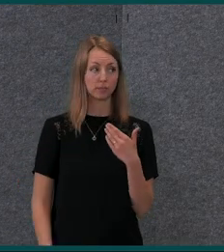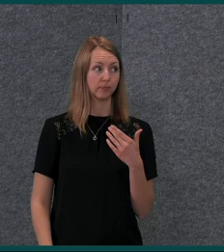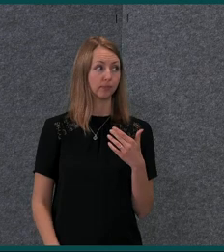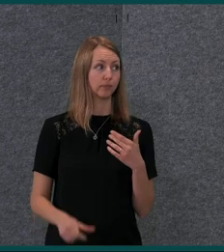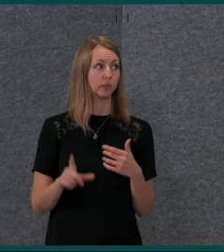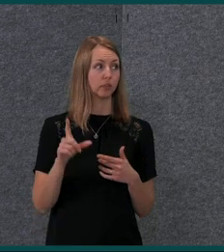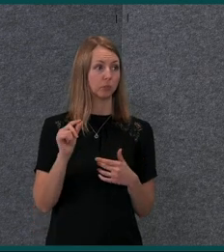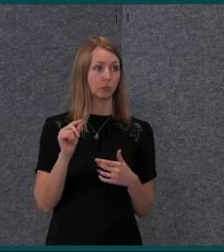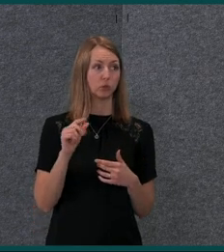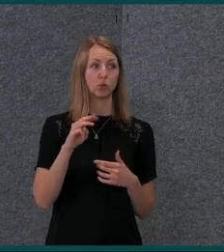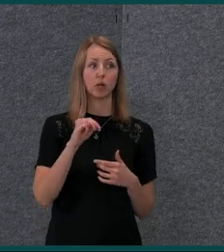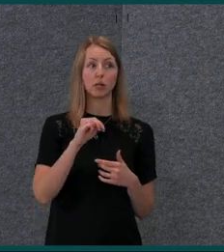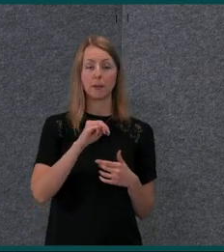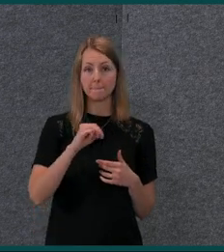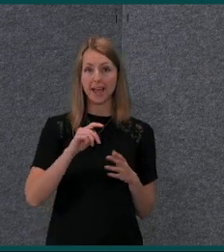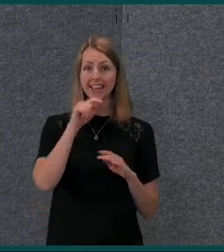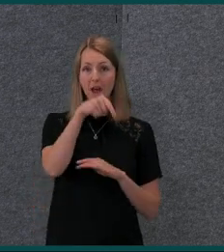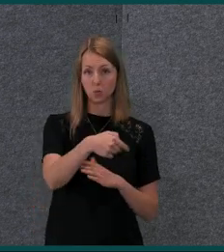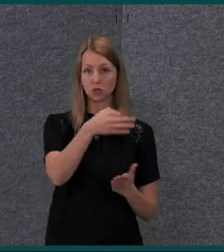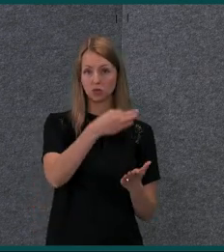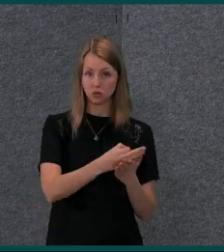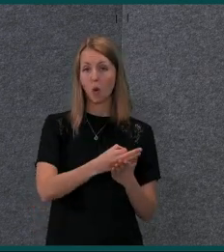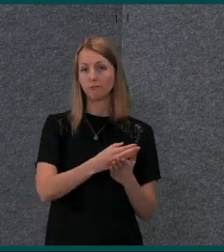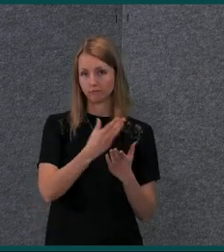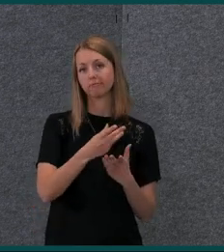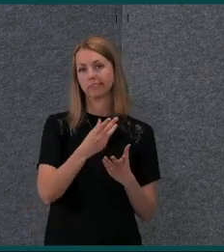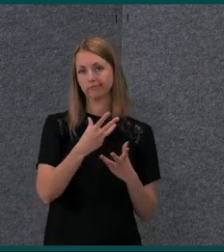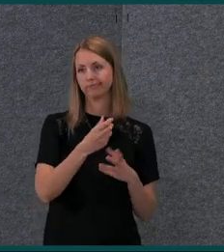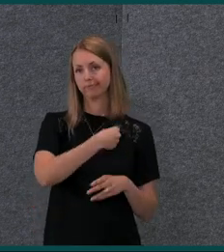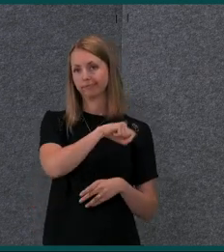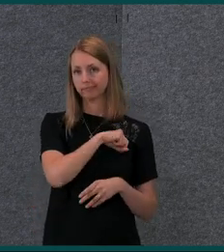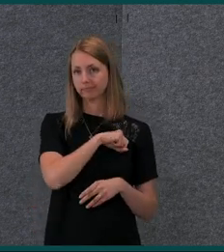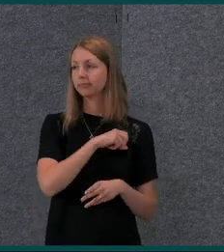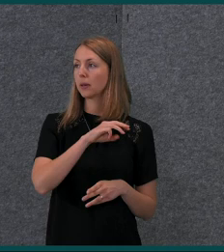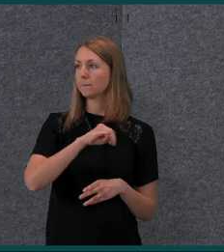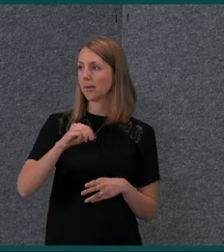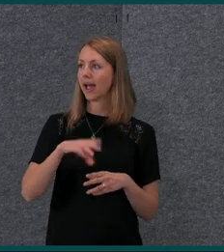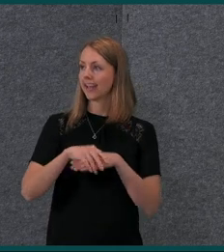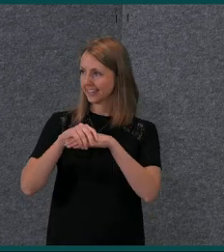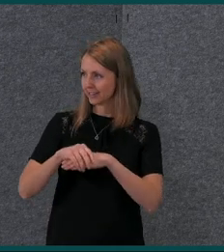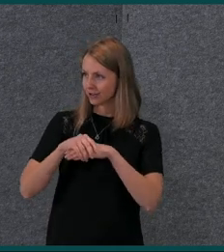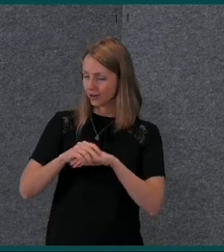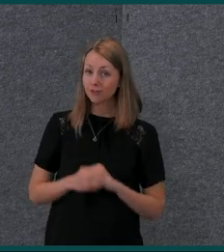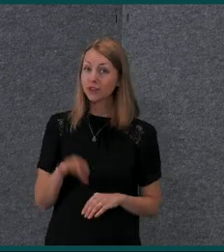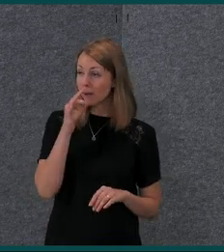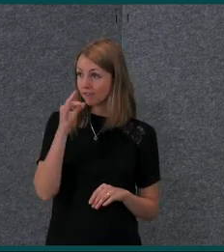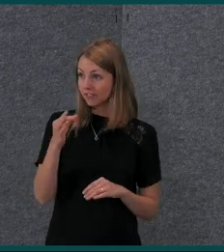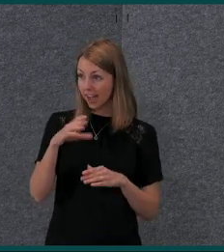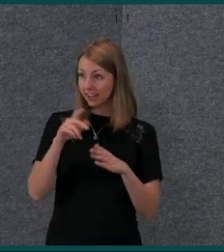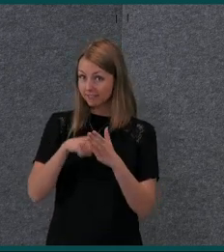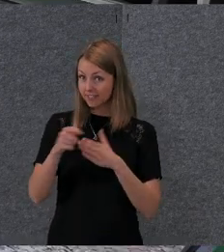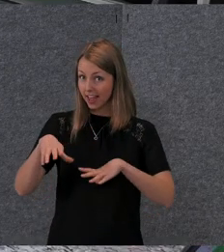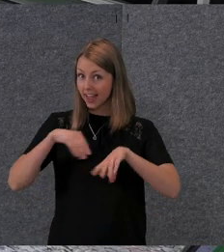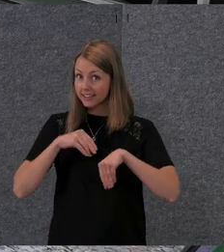Damit ist Mike Außendorf gewählt Mike, herzlichen Glückwunsch auch an dich. Die Frage, nimmst du die Wahl